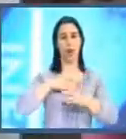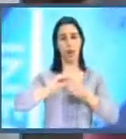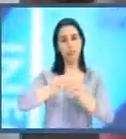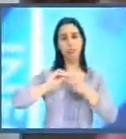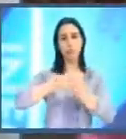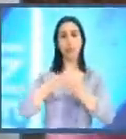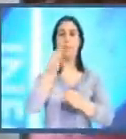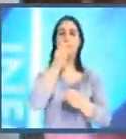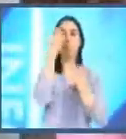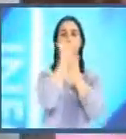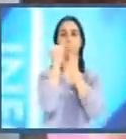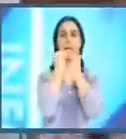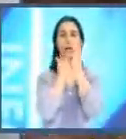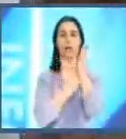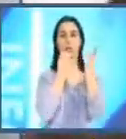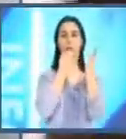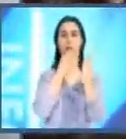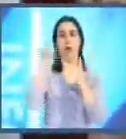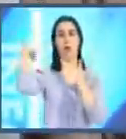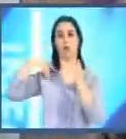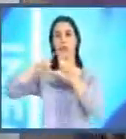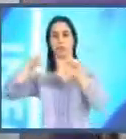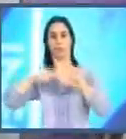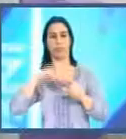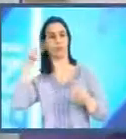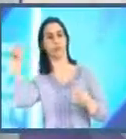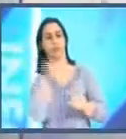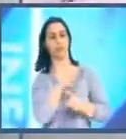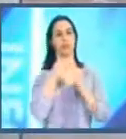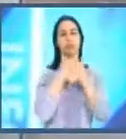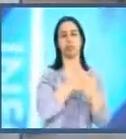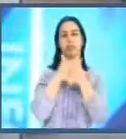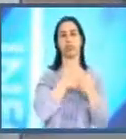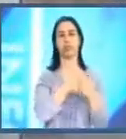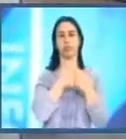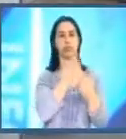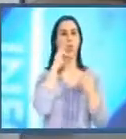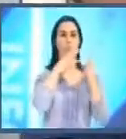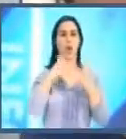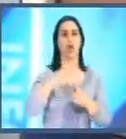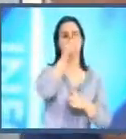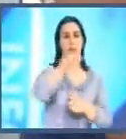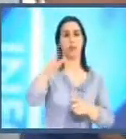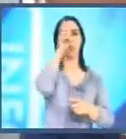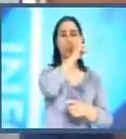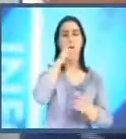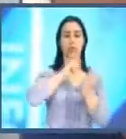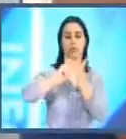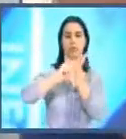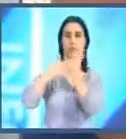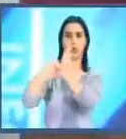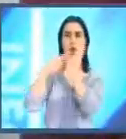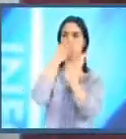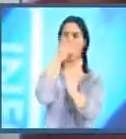Els menús que mengen els infants estan supervisats per una dietista i contemplen les intoleràncies que els pares fan constar a les agendes dels